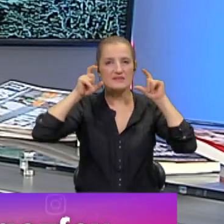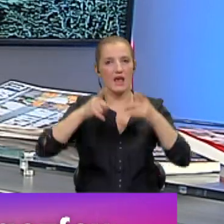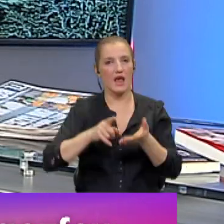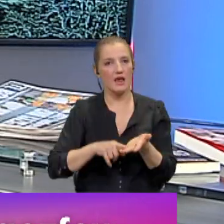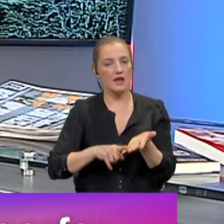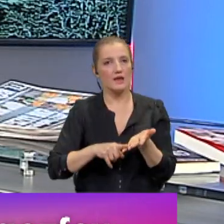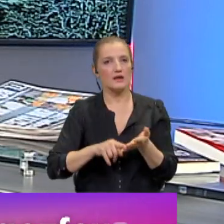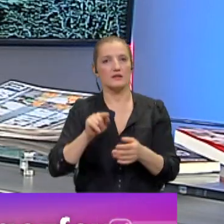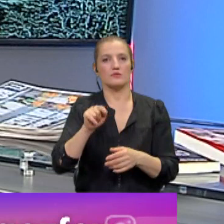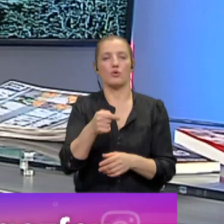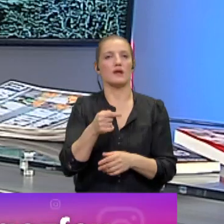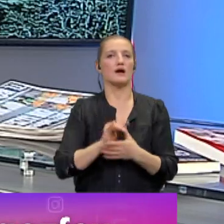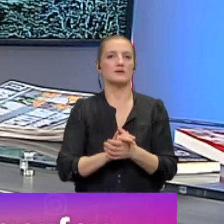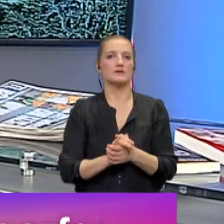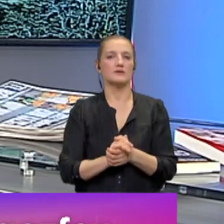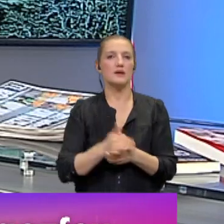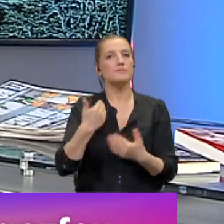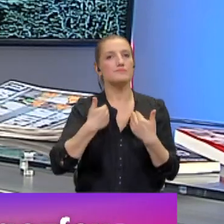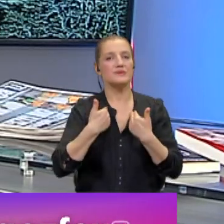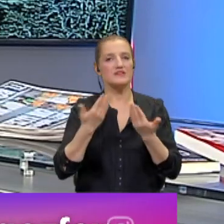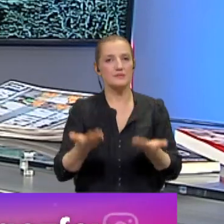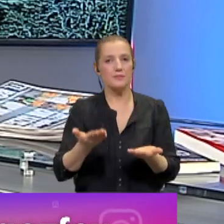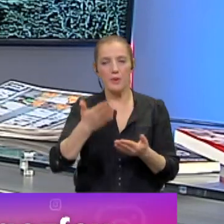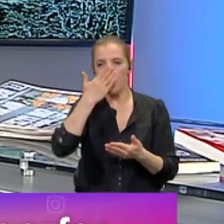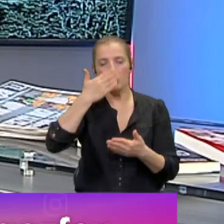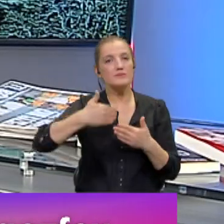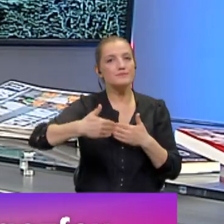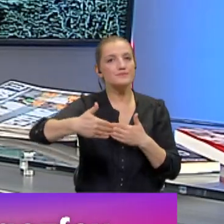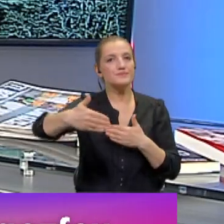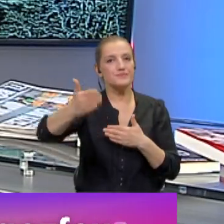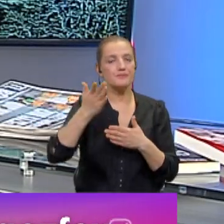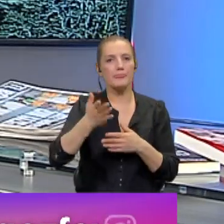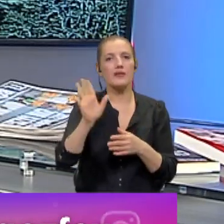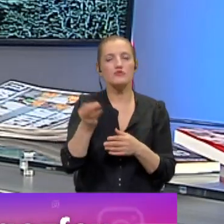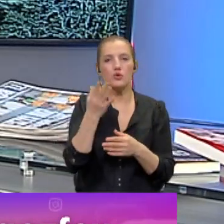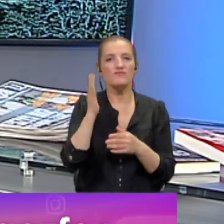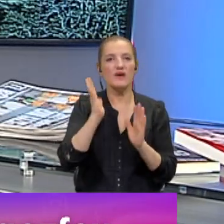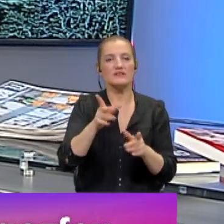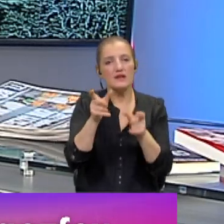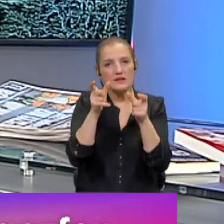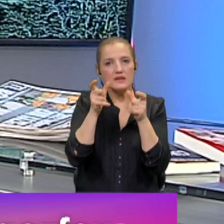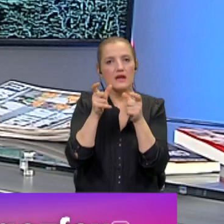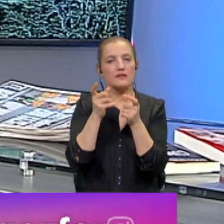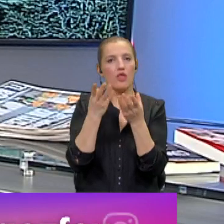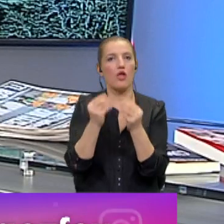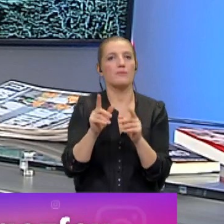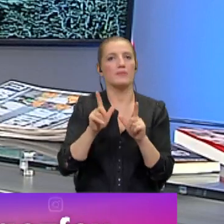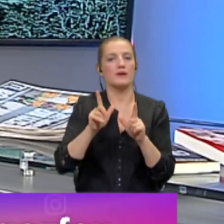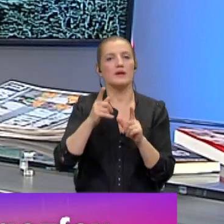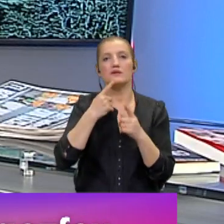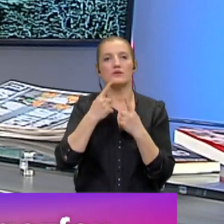dedi noktayı koydu ve bizim Önümüzdeki süreçte çok daha fazla dikkatli olmamız gerektiğini